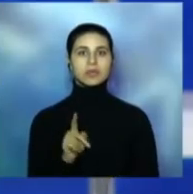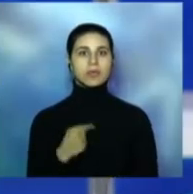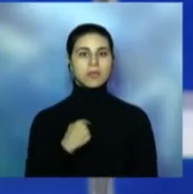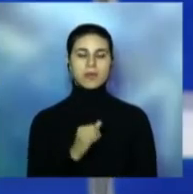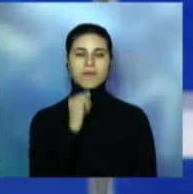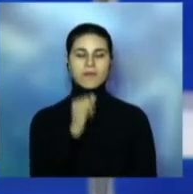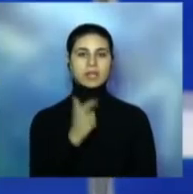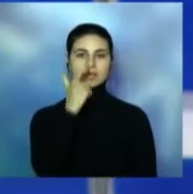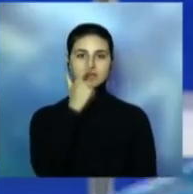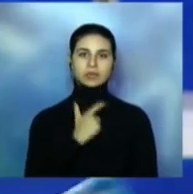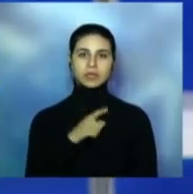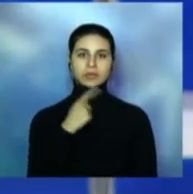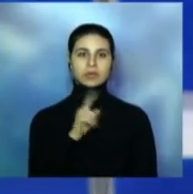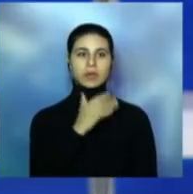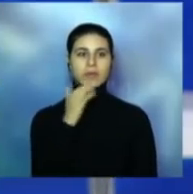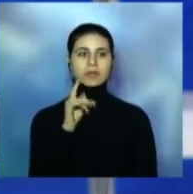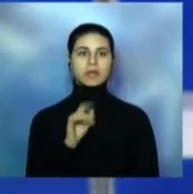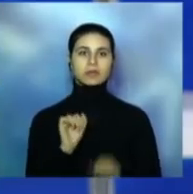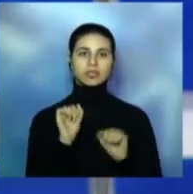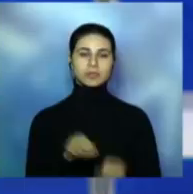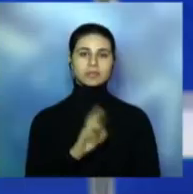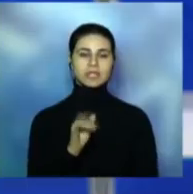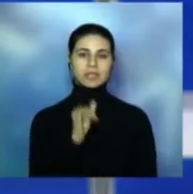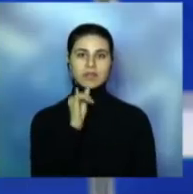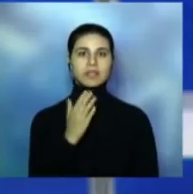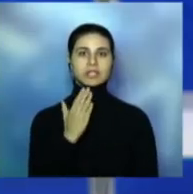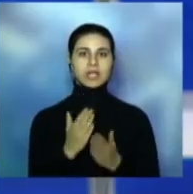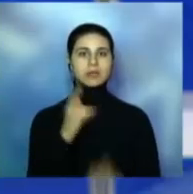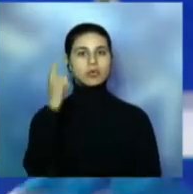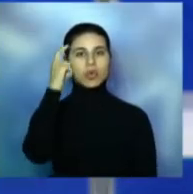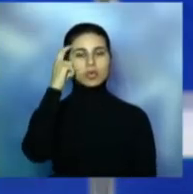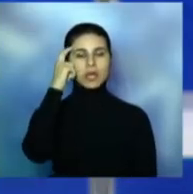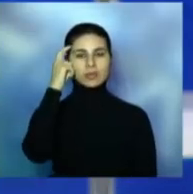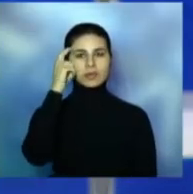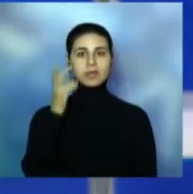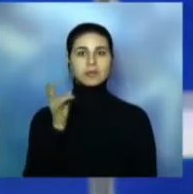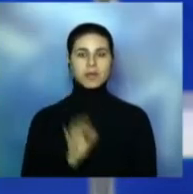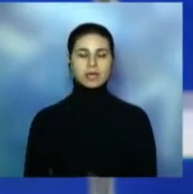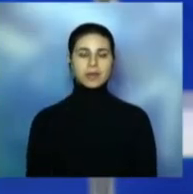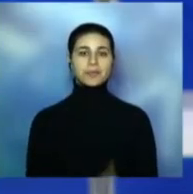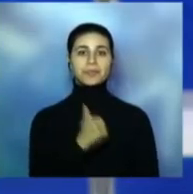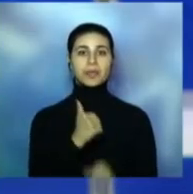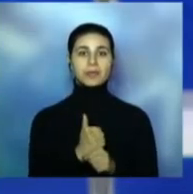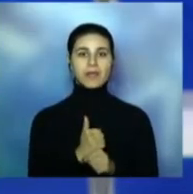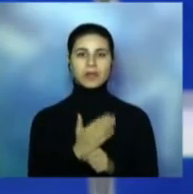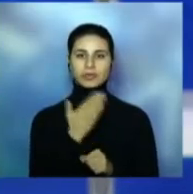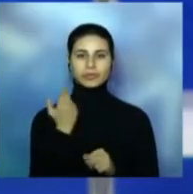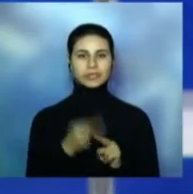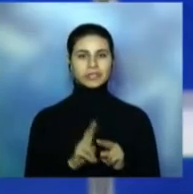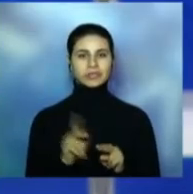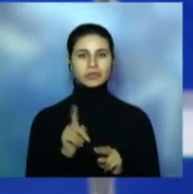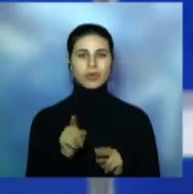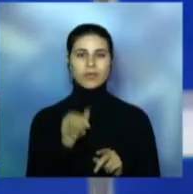ვერც ფიზიკურად დავიკვეხნი, რომ ბევრი რამ შემიძლია და ვერც ალბათ გონებრივად. Მაგრამ მთავარი არ არის ის, რომ